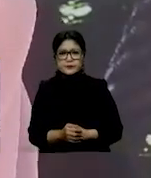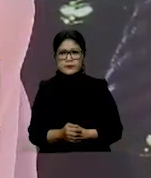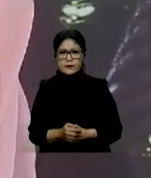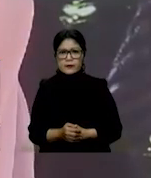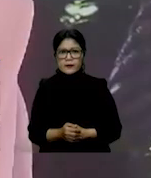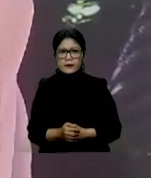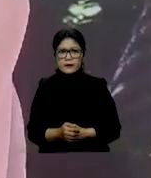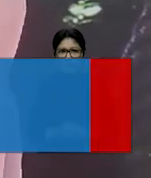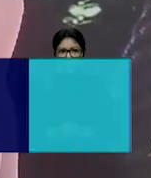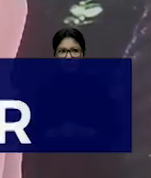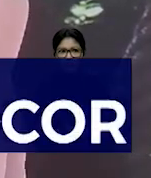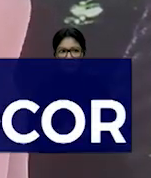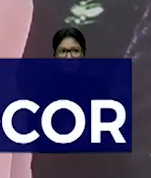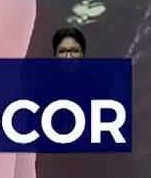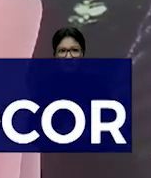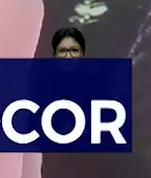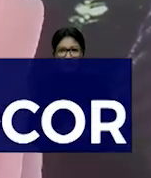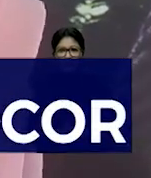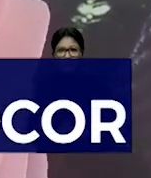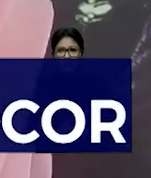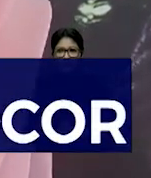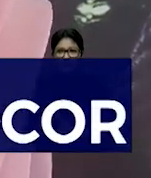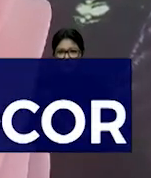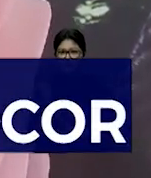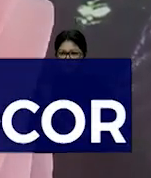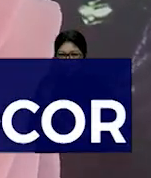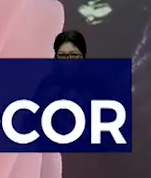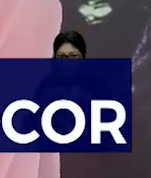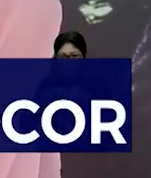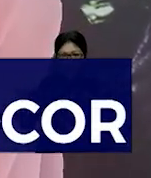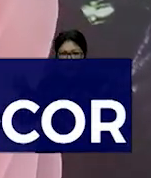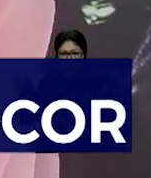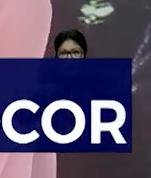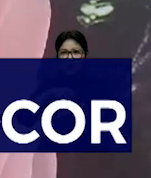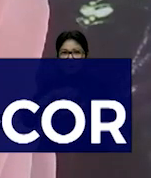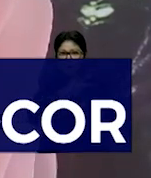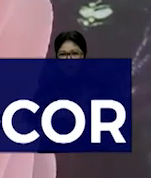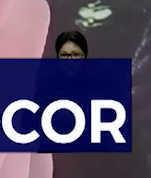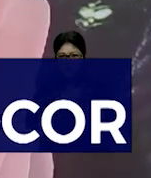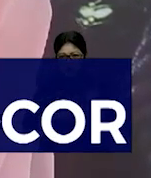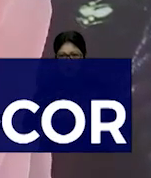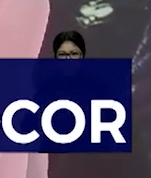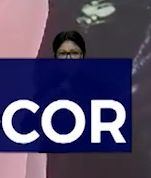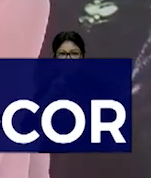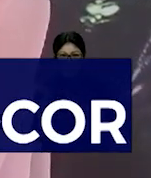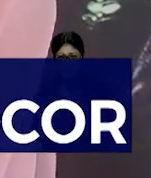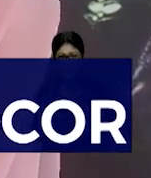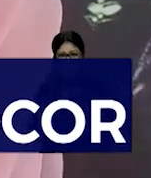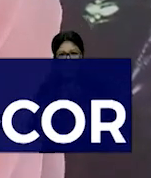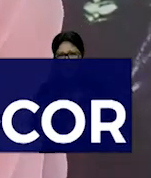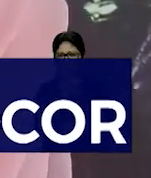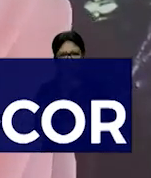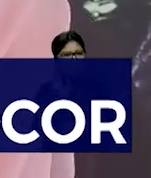Lokasi video tersebut bukan di area stasiun kereta cepat Wush Halim. Dan dapat kami sampaikan pada kemarin